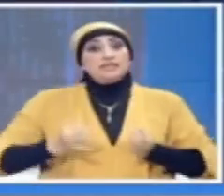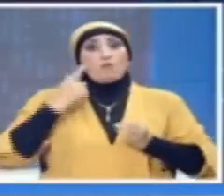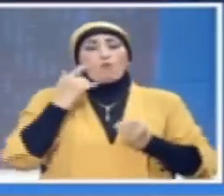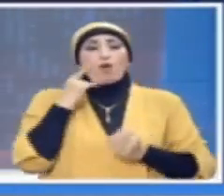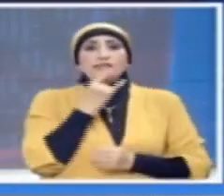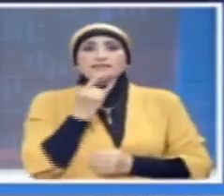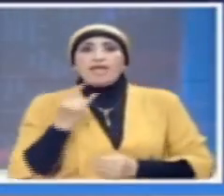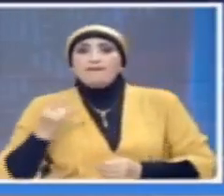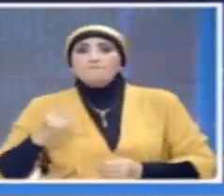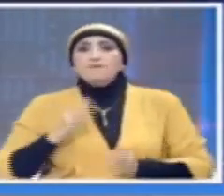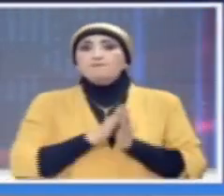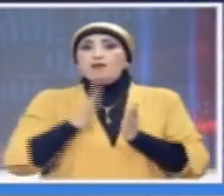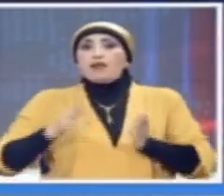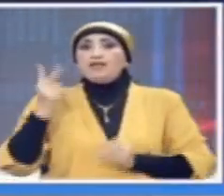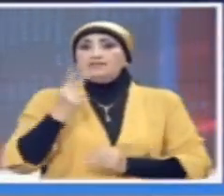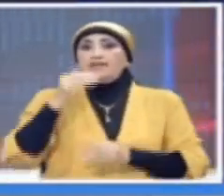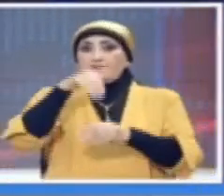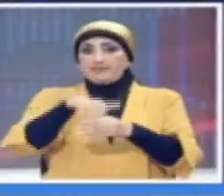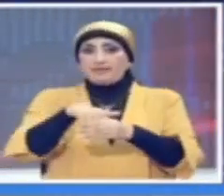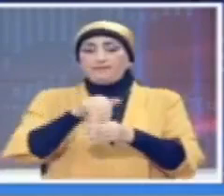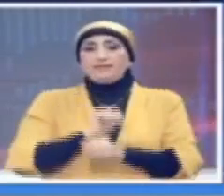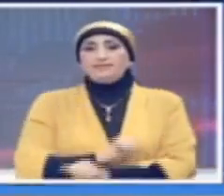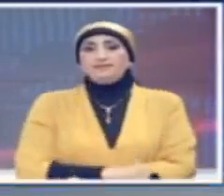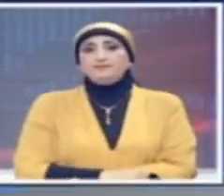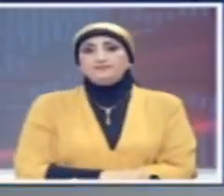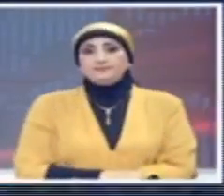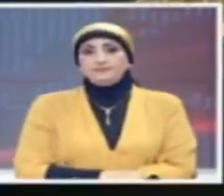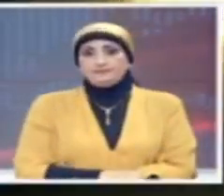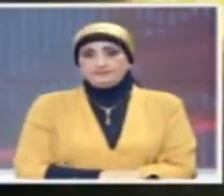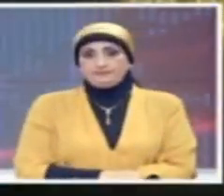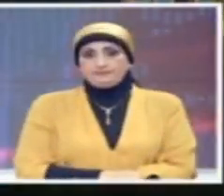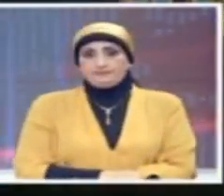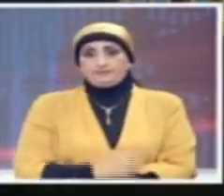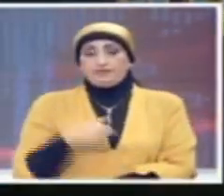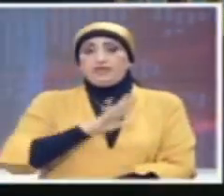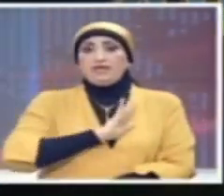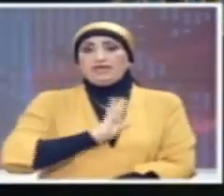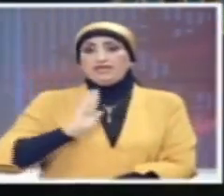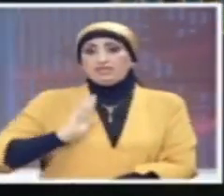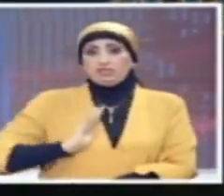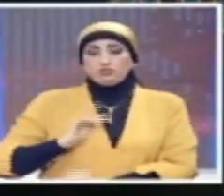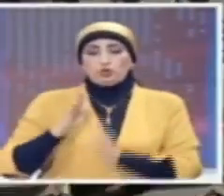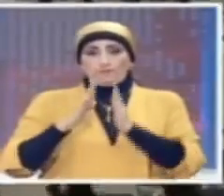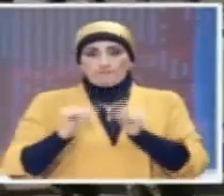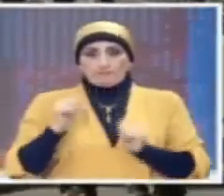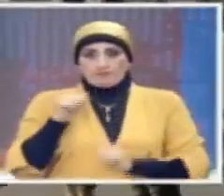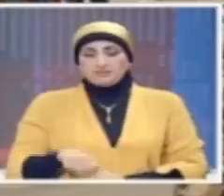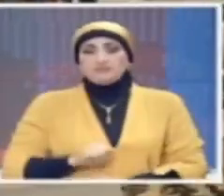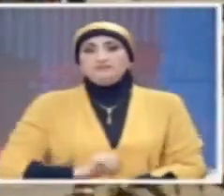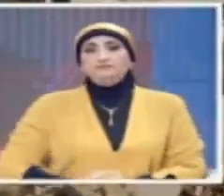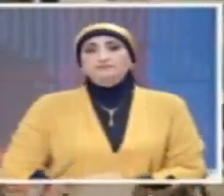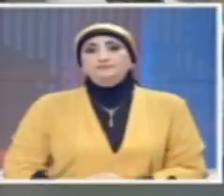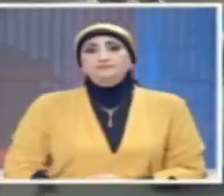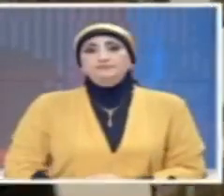وتأمين المرحلة الثانية من الانتخابات. القوات المسلحة المصرية